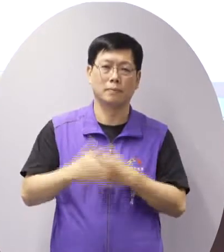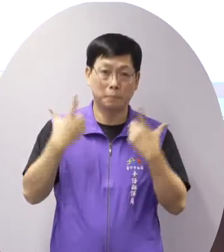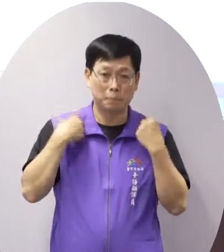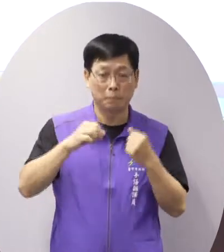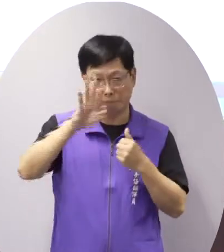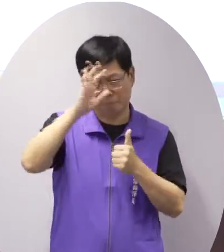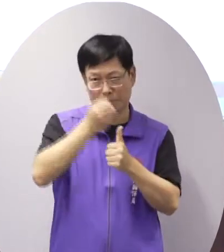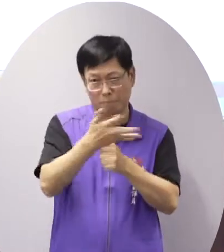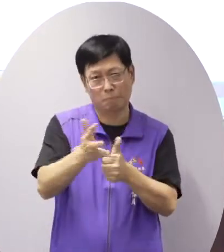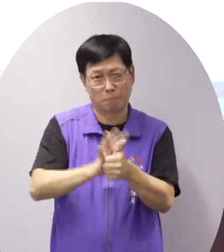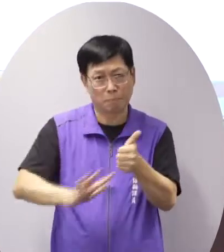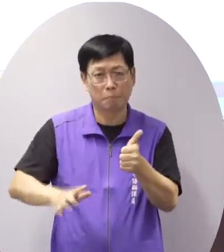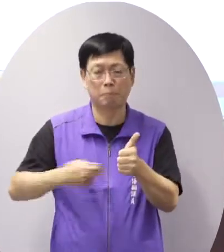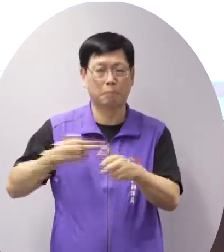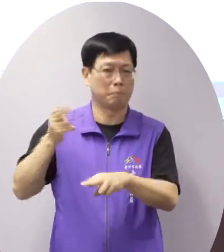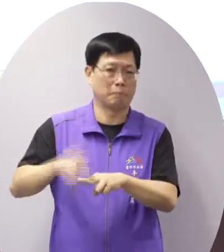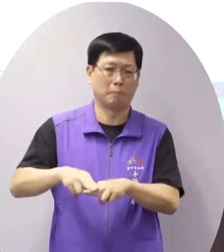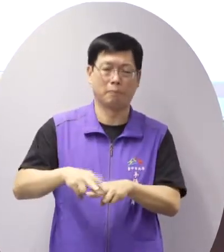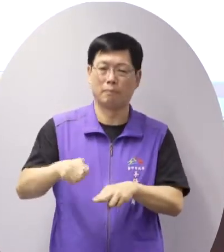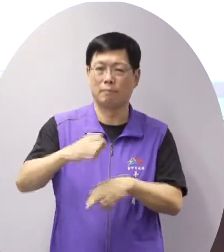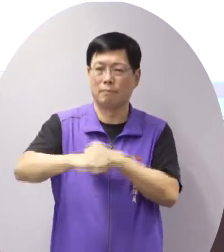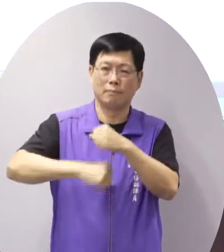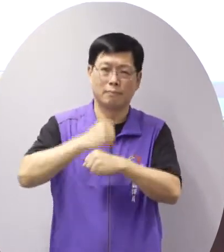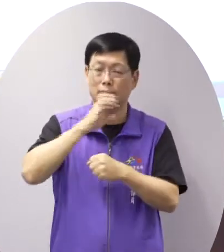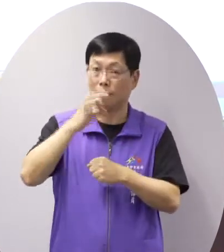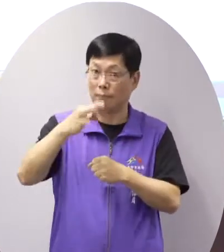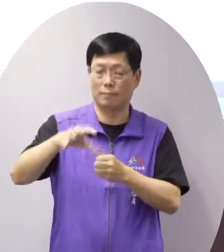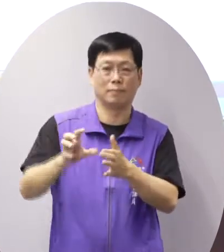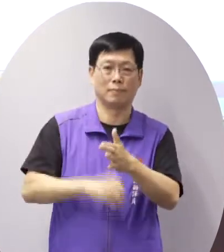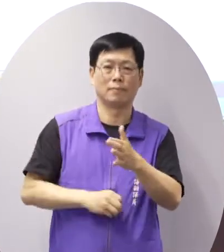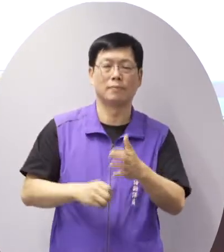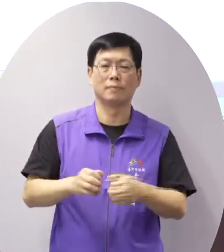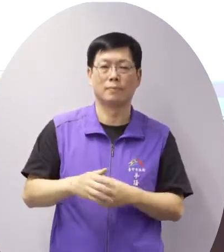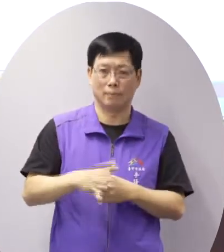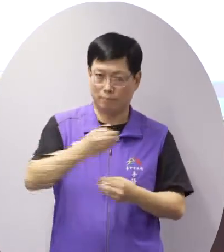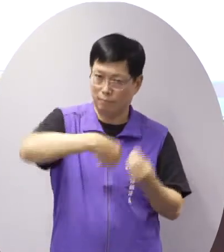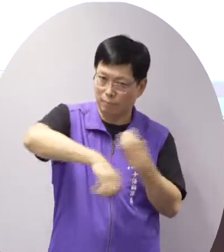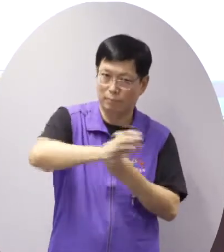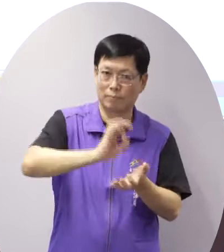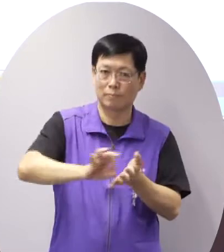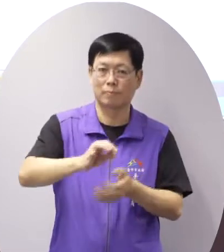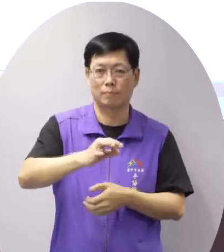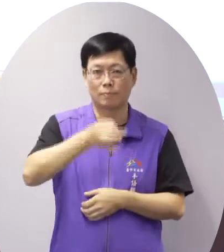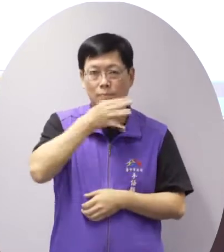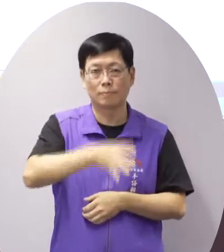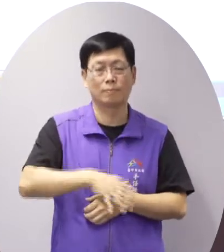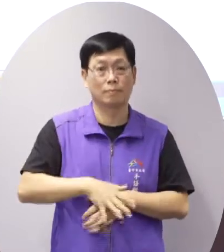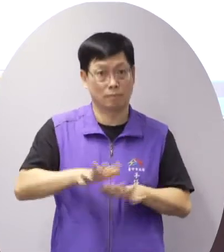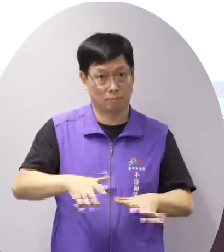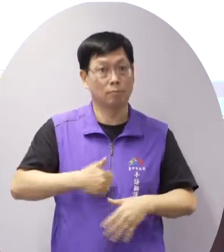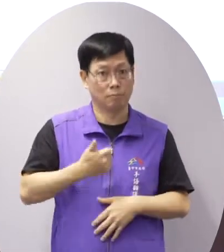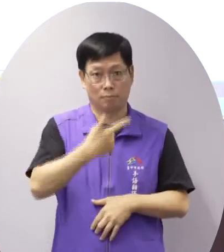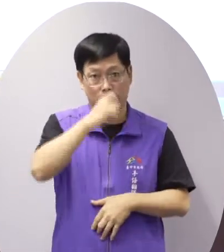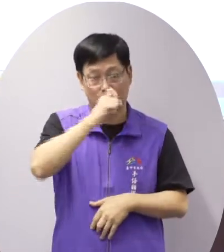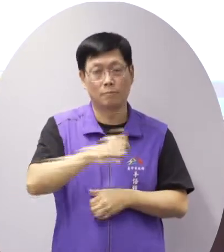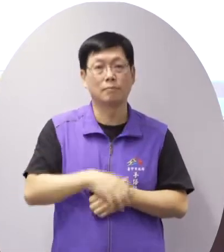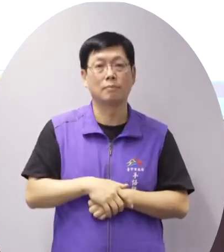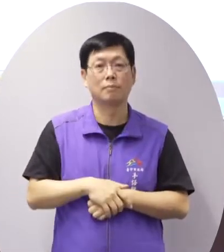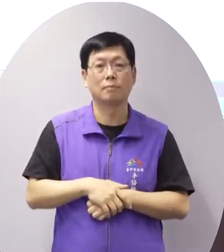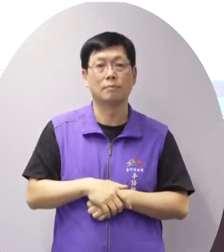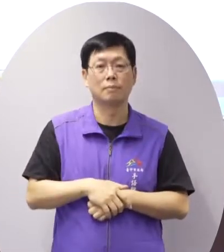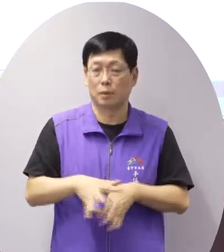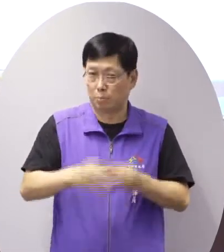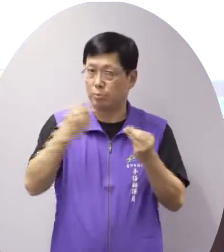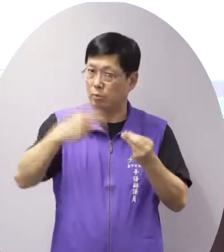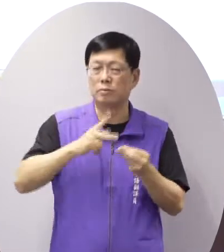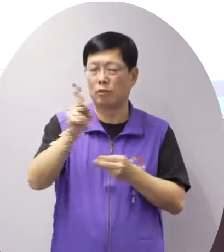疫情影响而没有办的活动以及出国的计划哈，所以说我想这是非常好的一个现象，就是说不必再